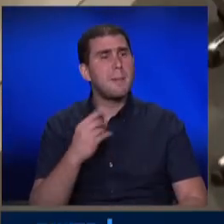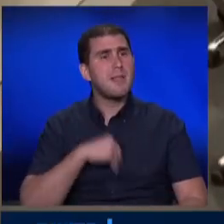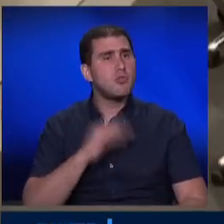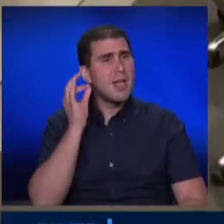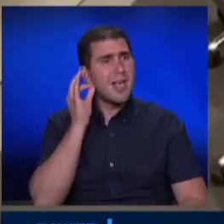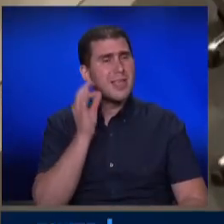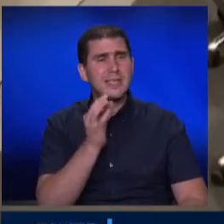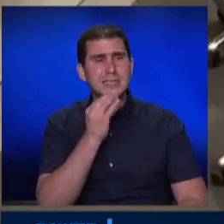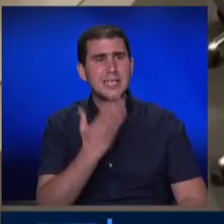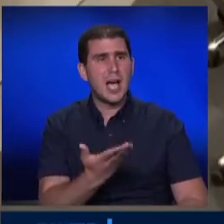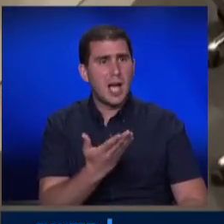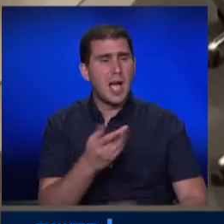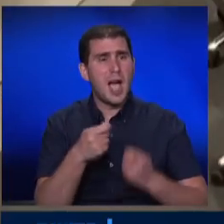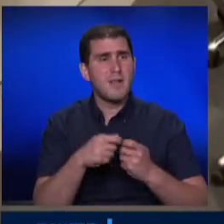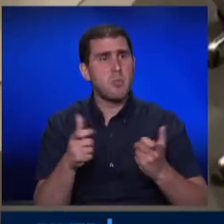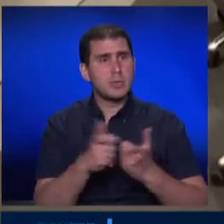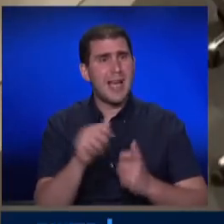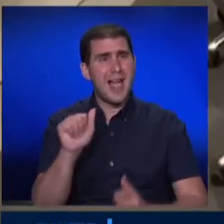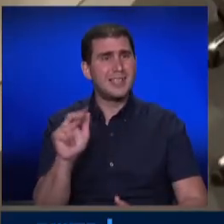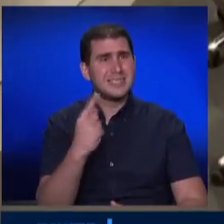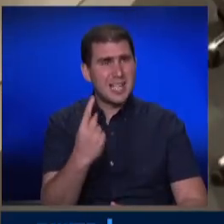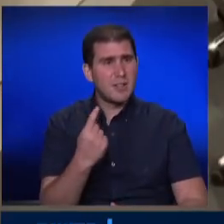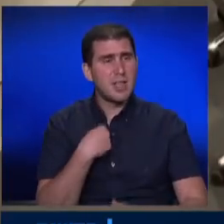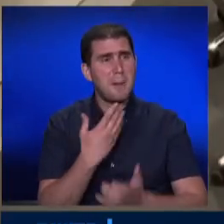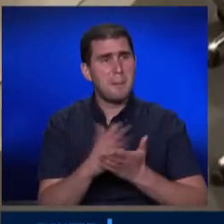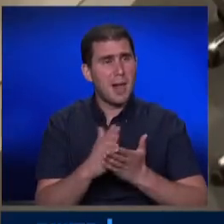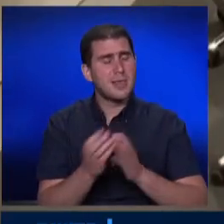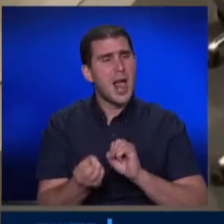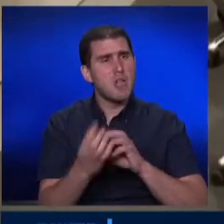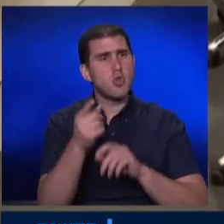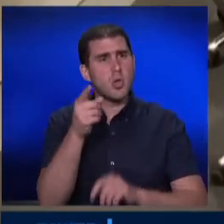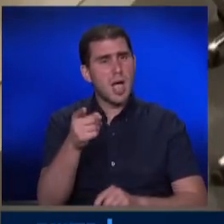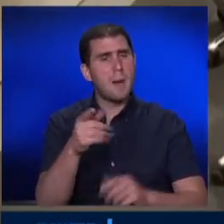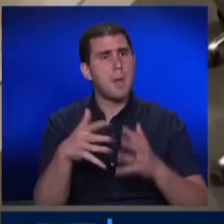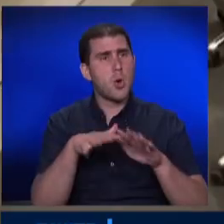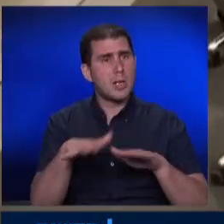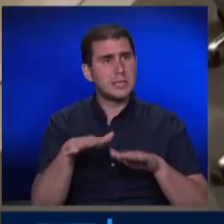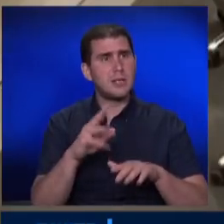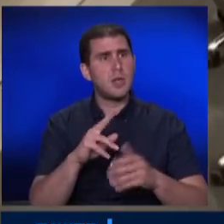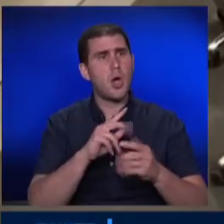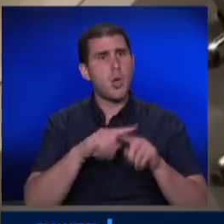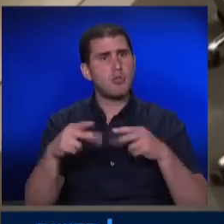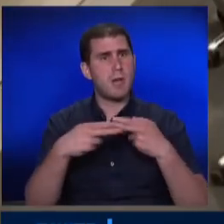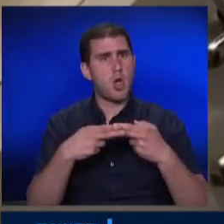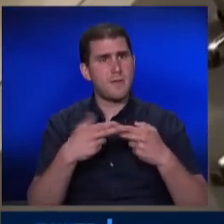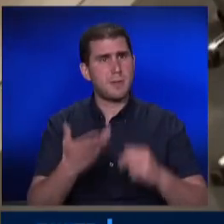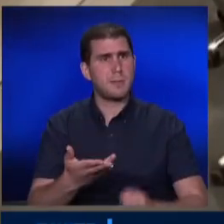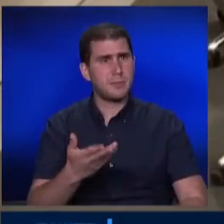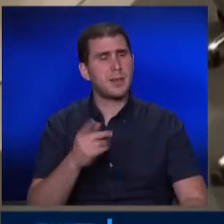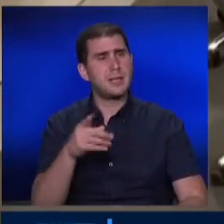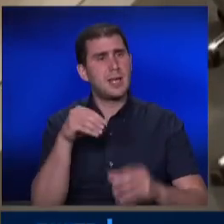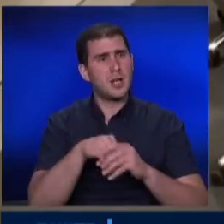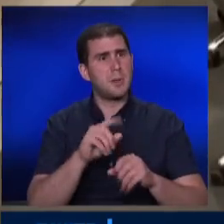ילדה צעירה. חבר המועצה אלעד צדיקוב, אני מחליט להשעות אותך מהקואליציה למשך החודשים הקרובים. תיכנס